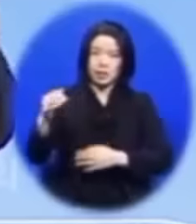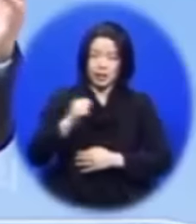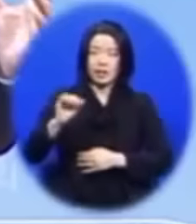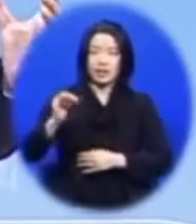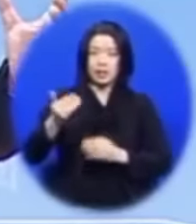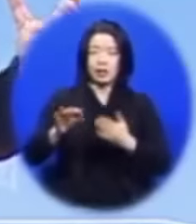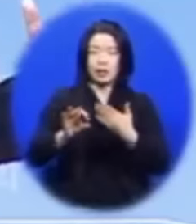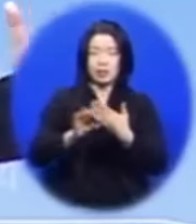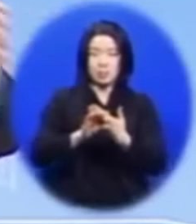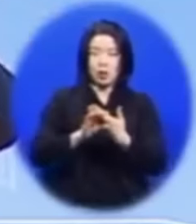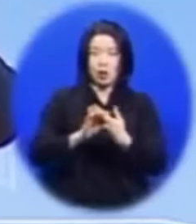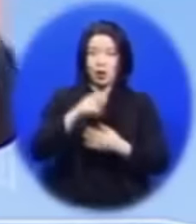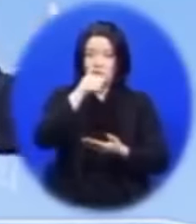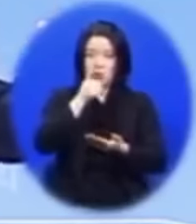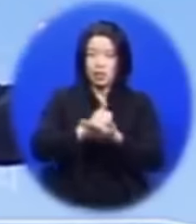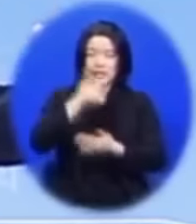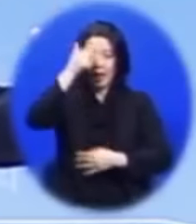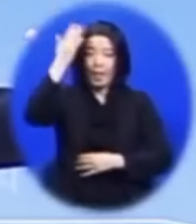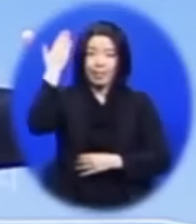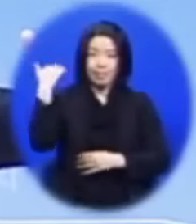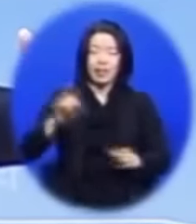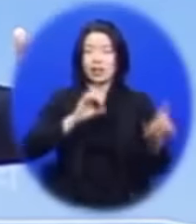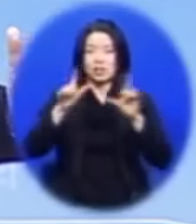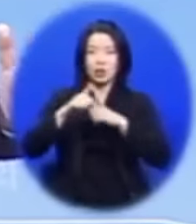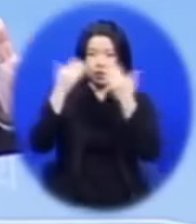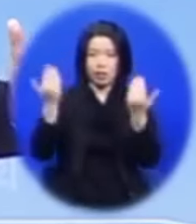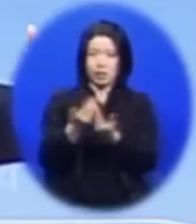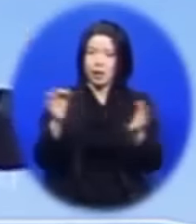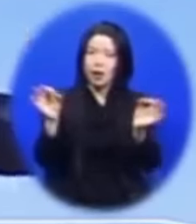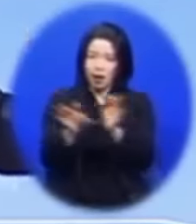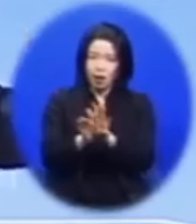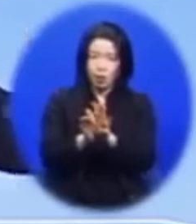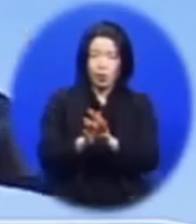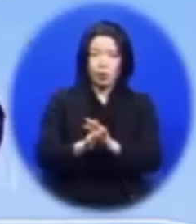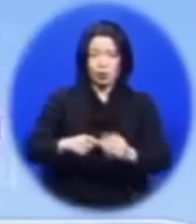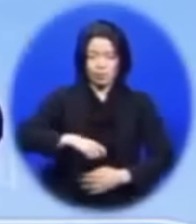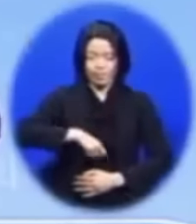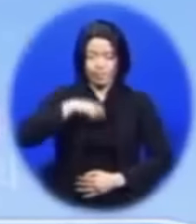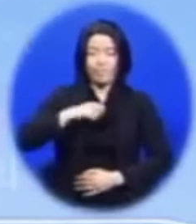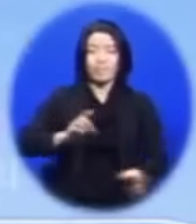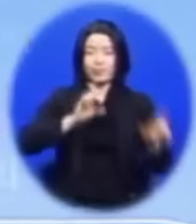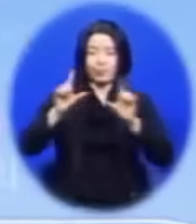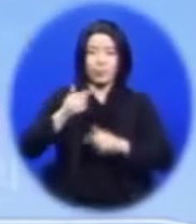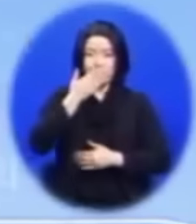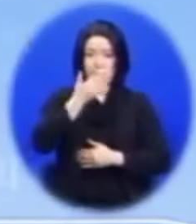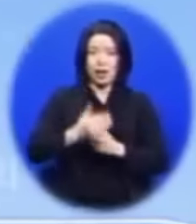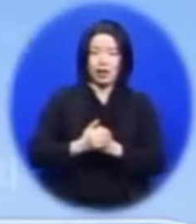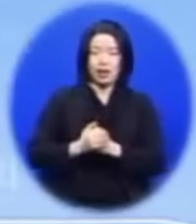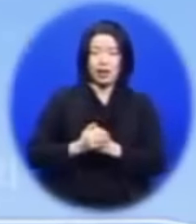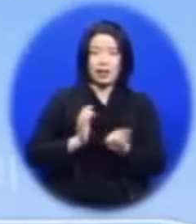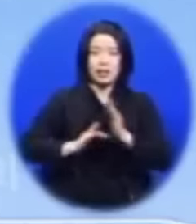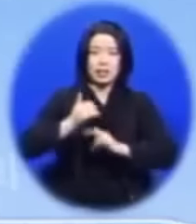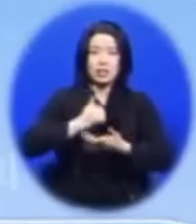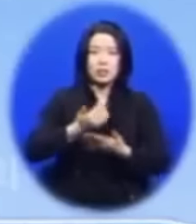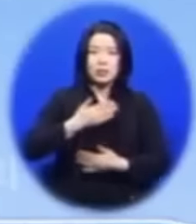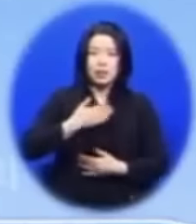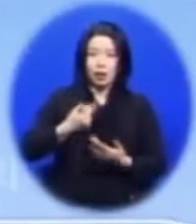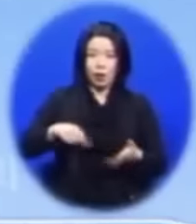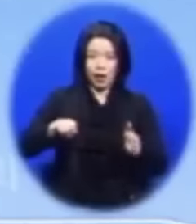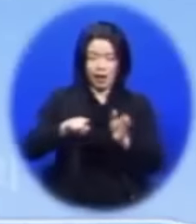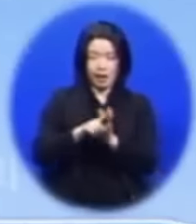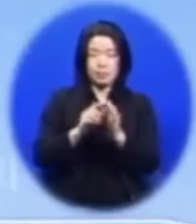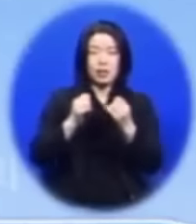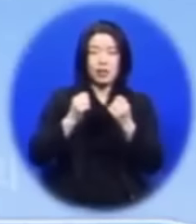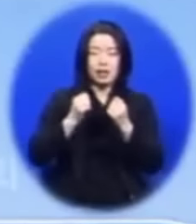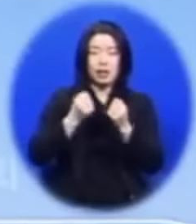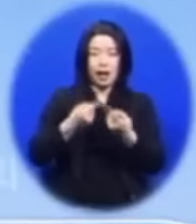이제 죄 짓던 옛날 생활 다 청산하게 되고 의로운 삶을 살게 됩니다 예수님이 나와 함께 계시는 것을